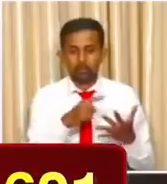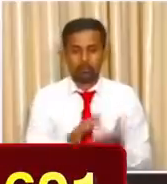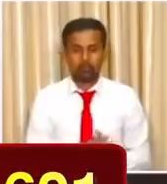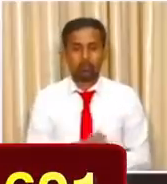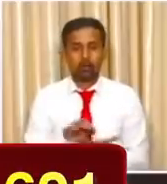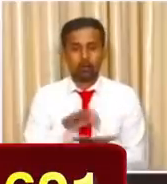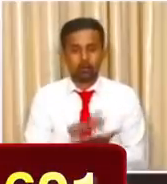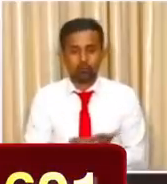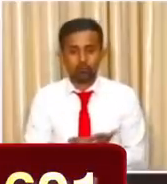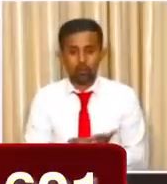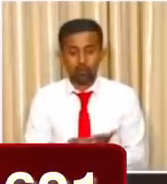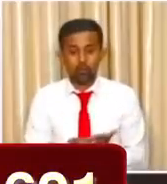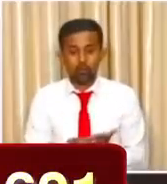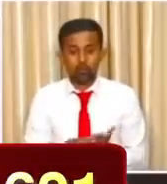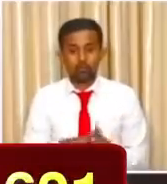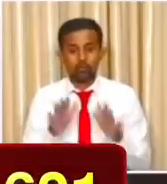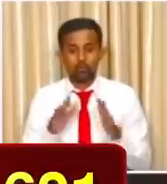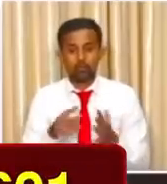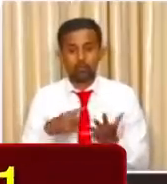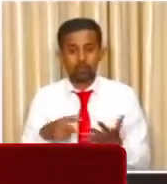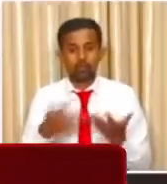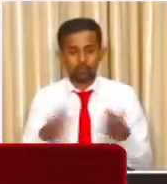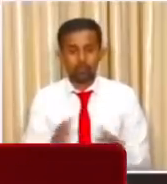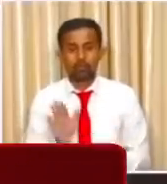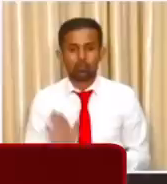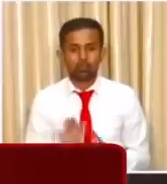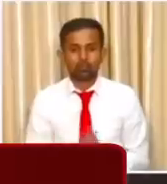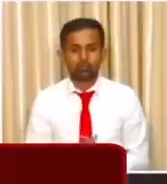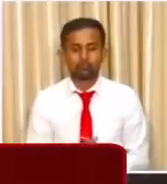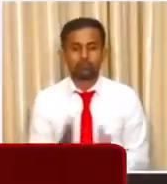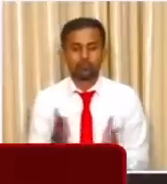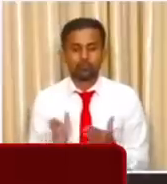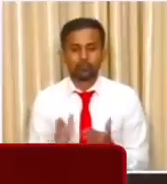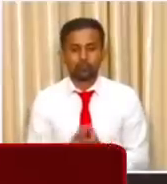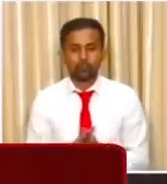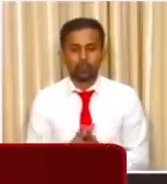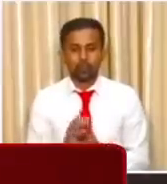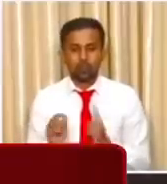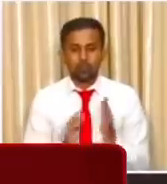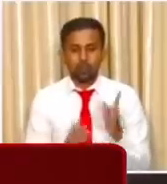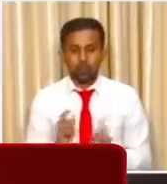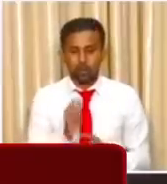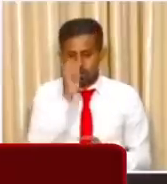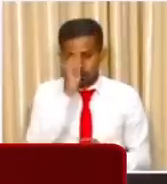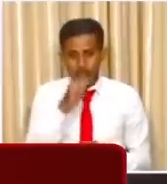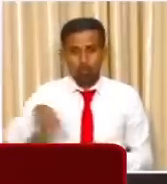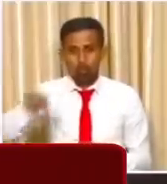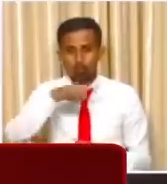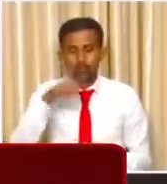අනිවාර්ය තීන්දුවකින් අපි මේ සභාව අවසන් කරගත යුතු කියලා මම හිතනවා. ඊළඟ ගරු මන්ත්‍රීතුමනි අපි කවුරුත්